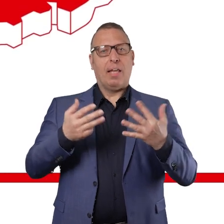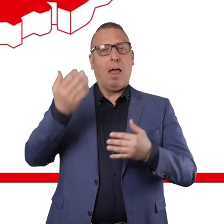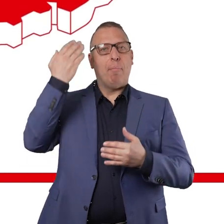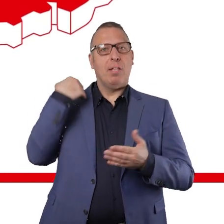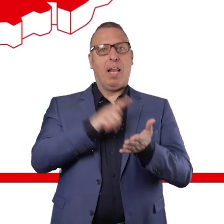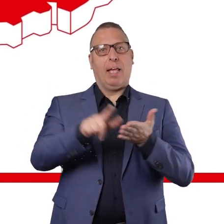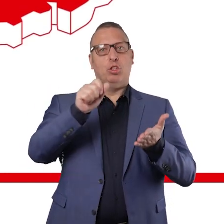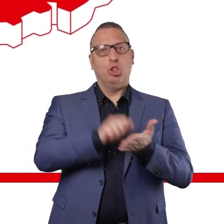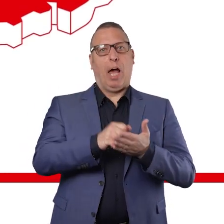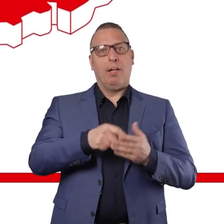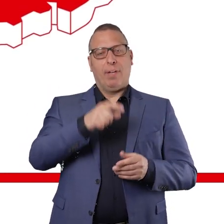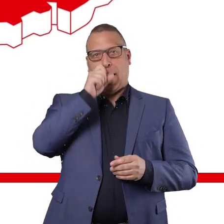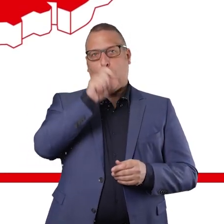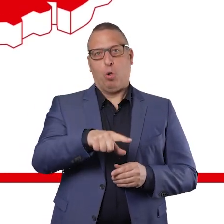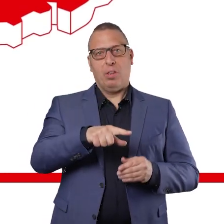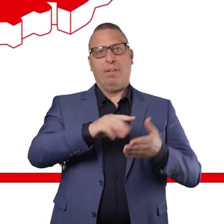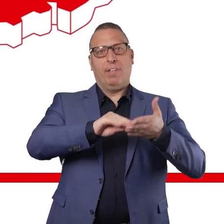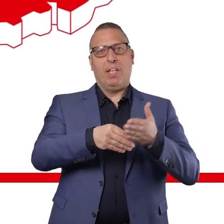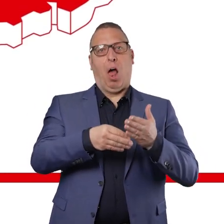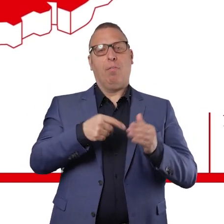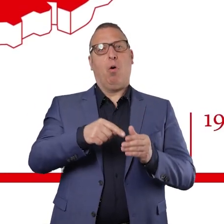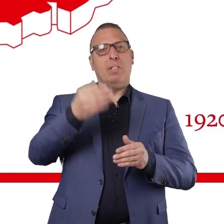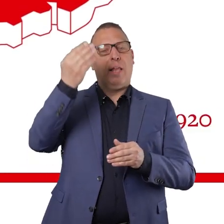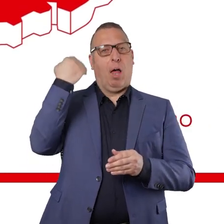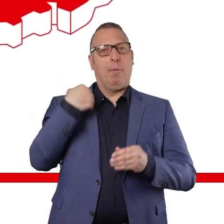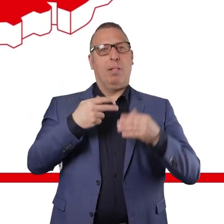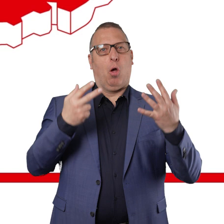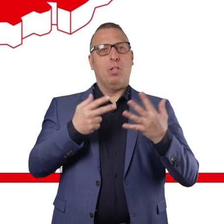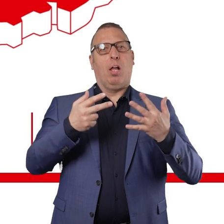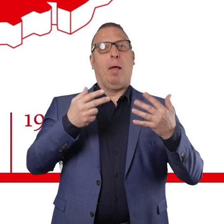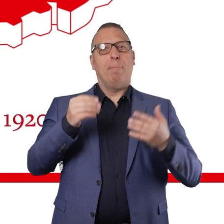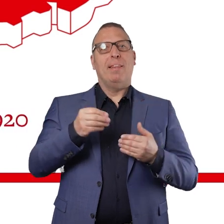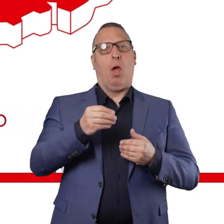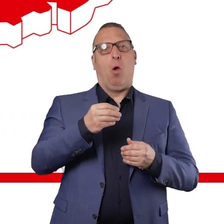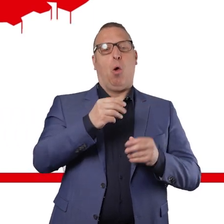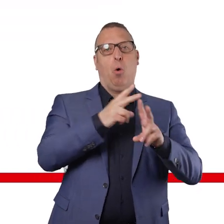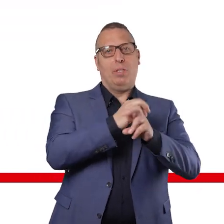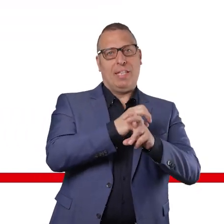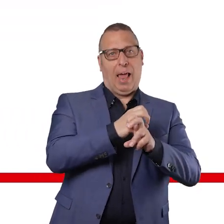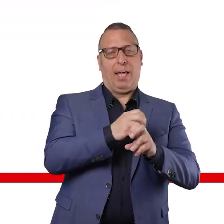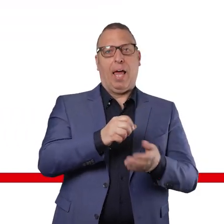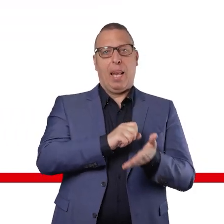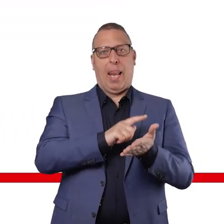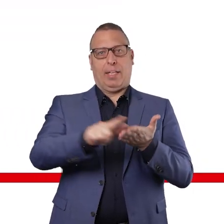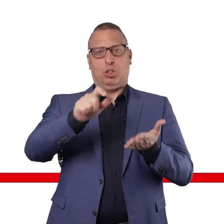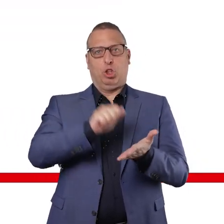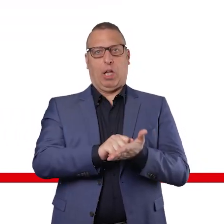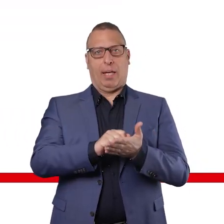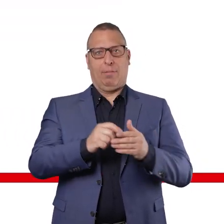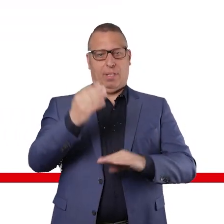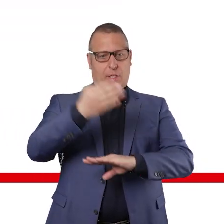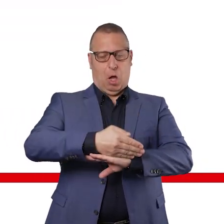"1919 kündigte Liechtenstein den seit 1852 bestehenden Zollvertrag mit Österreich. Damit war Liechtenstein